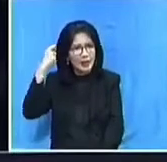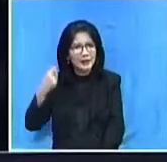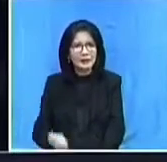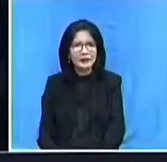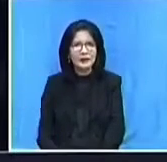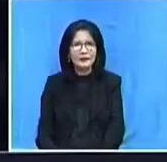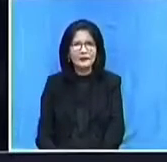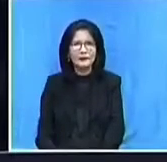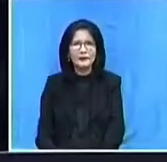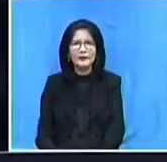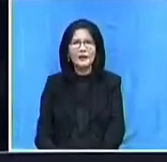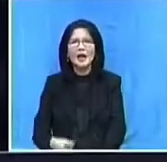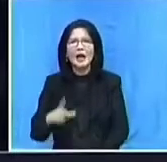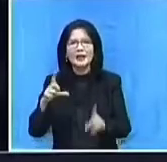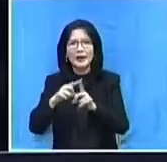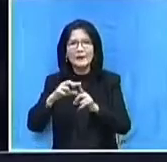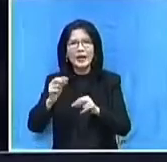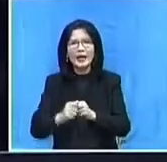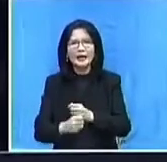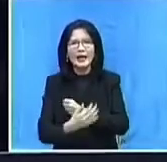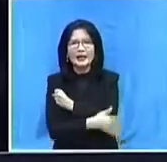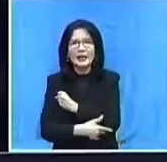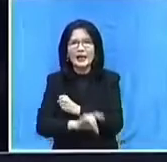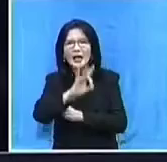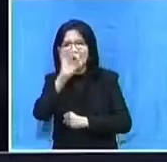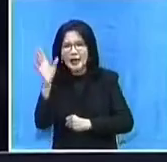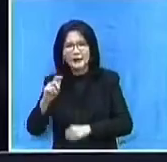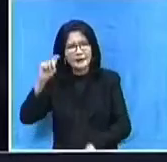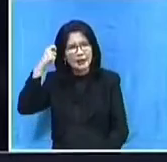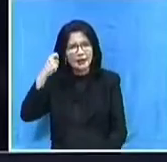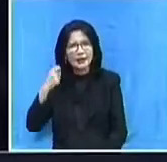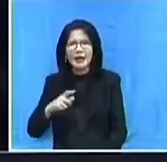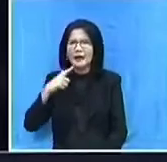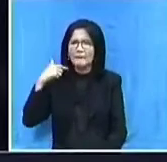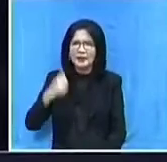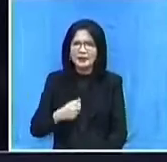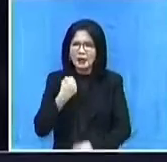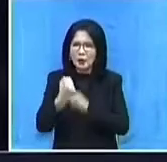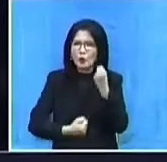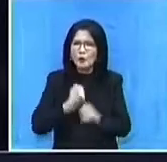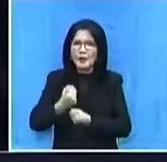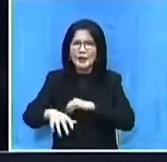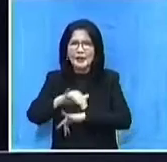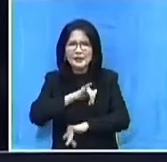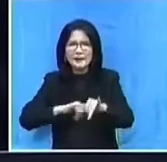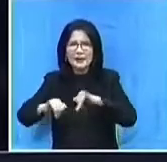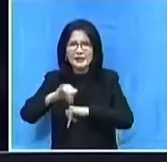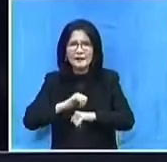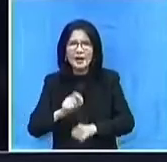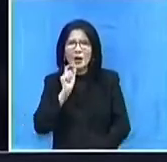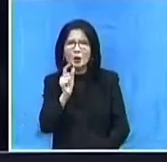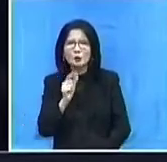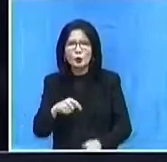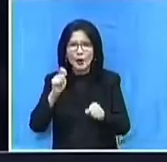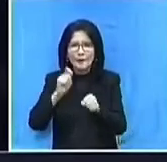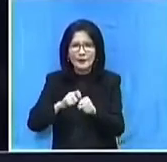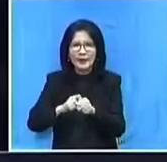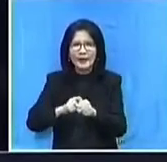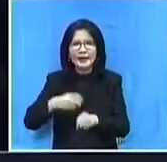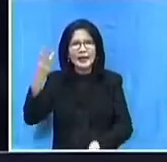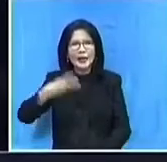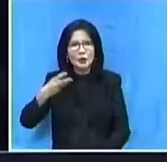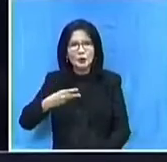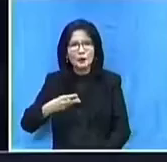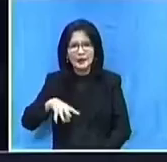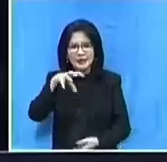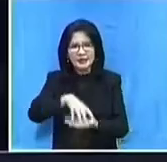parlemen negara-negara sahabat mengenai pentingnya upaya bersama dalam melakukan pemulihan ekonomi regional